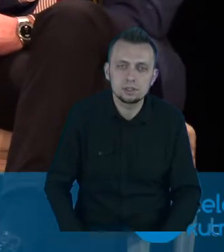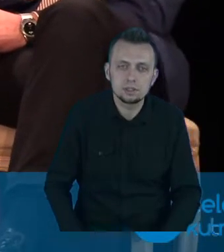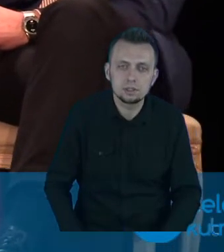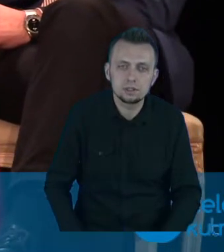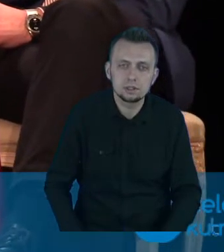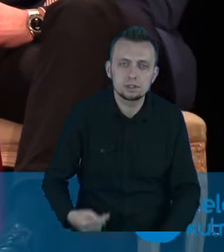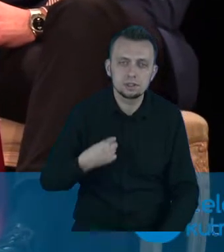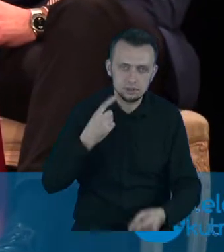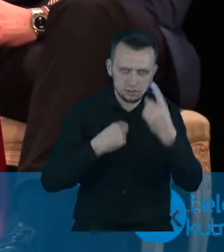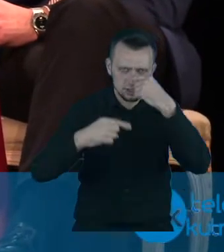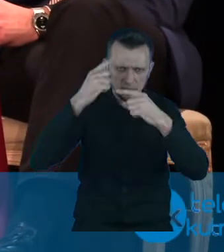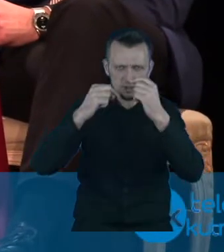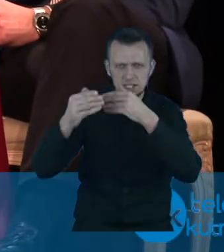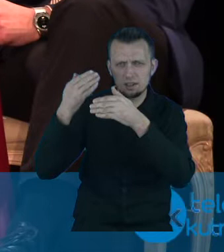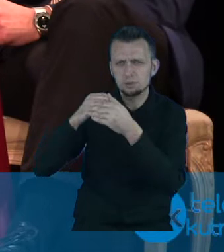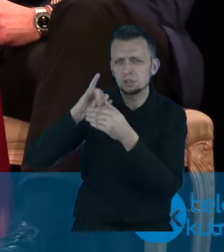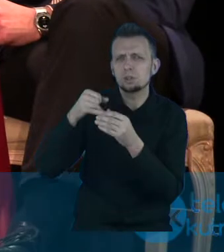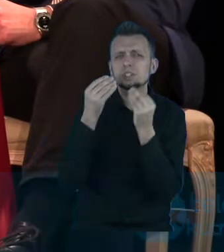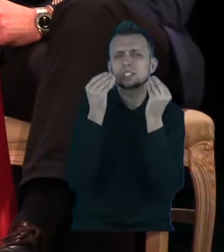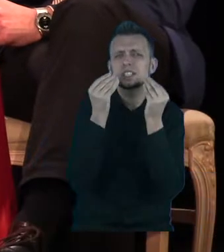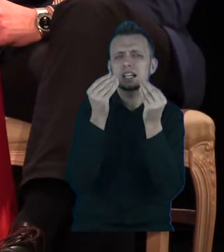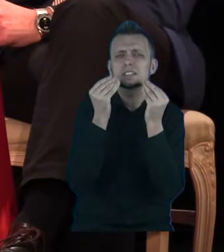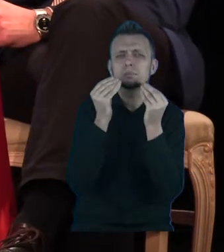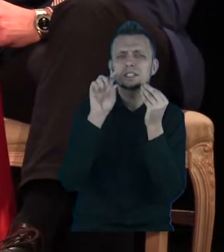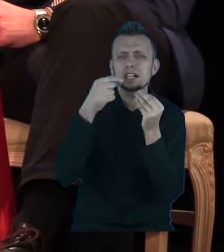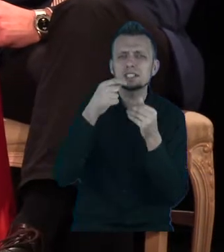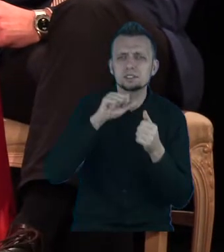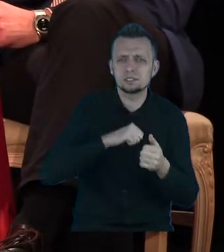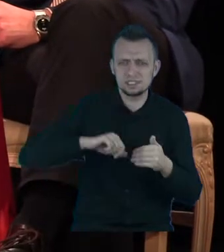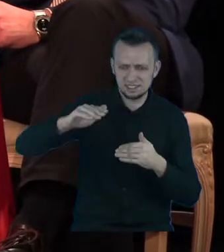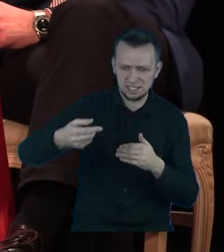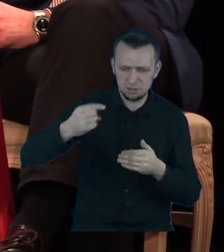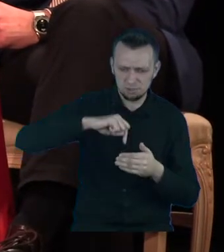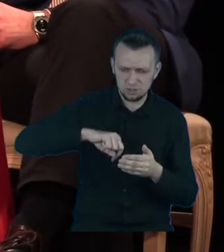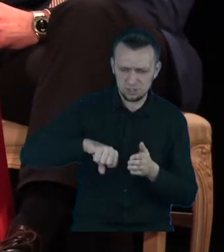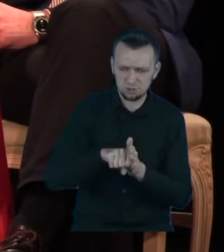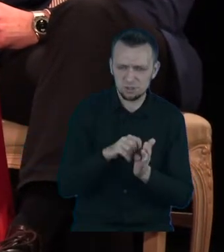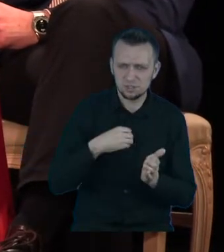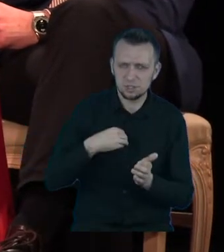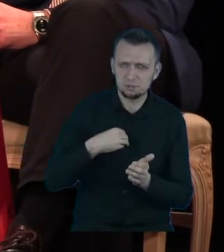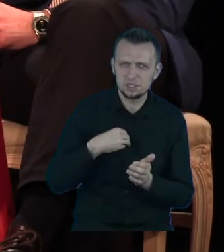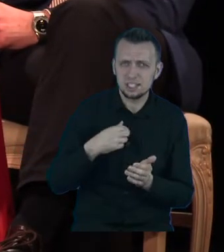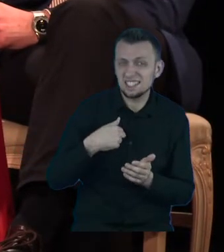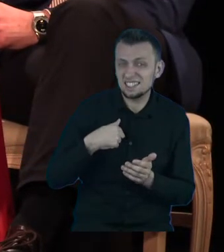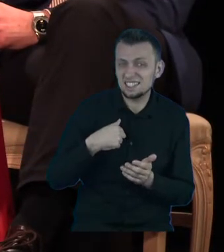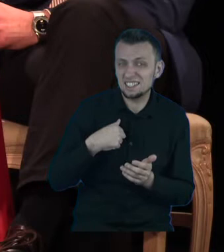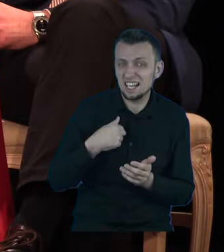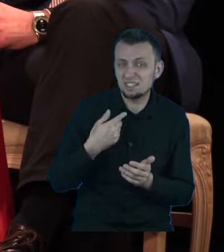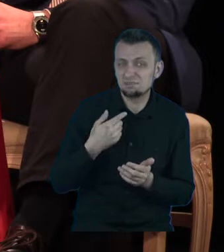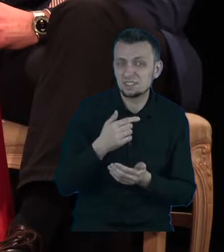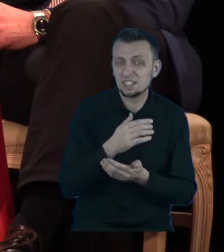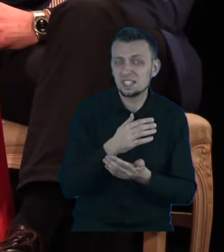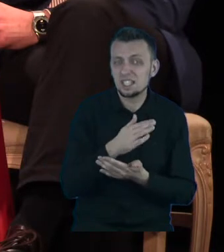cudownie, że coś takiego do mnie samo przyszło, że nie musiałam tak strasznie po trupach często